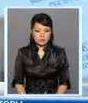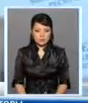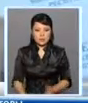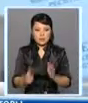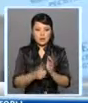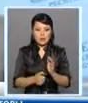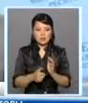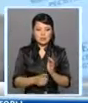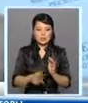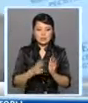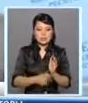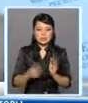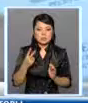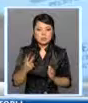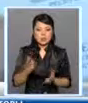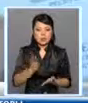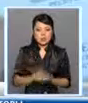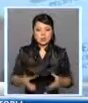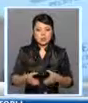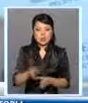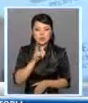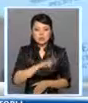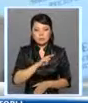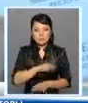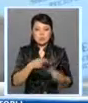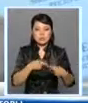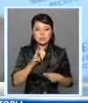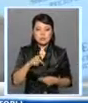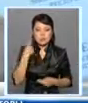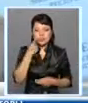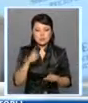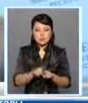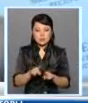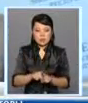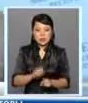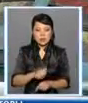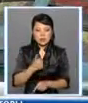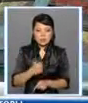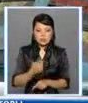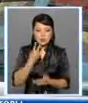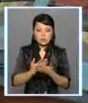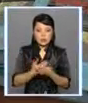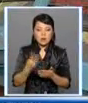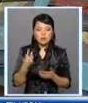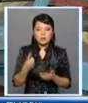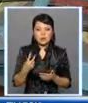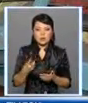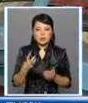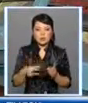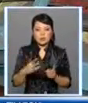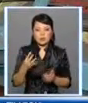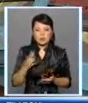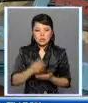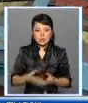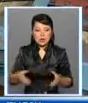682 қызметкер қызмет бабында жүріп қайтыс болған болатын. Соның 234-ін біз осы кітапқа енгіздік.